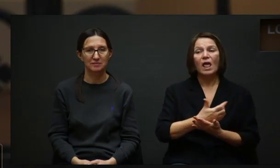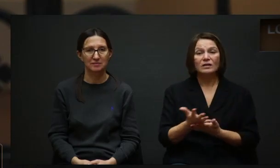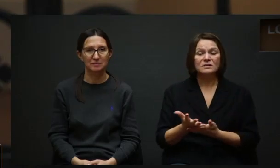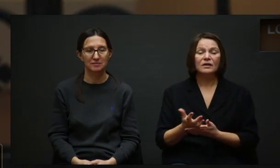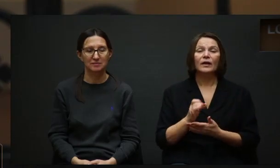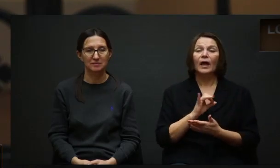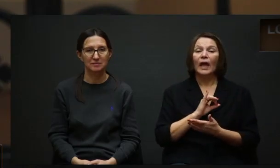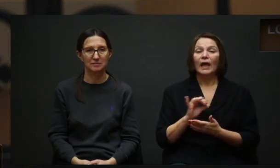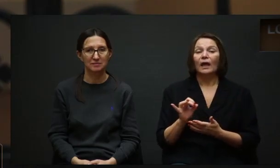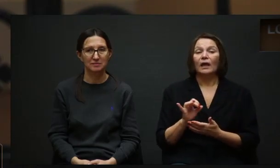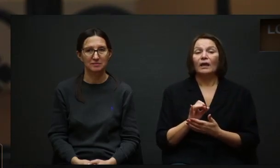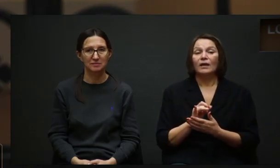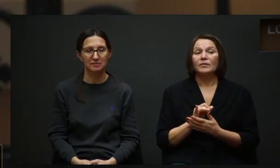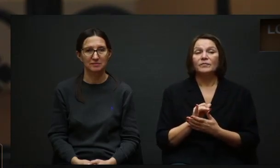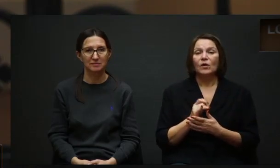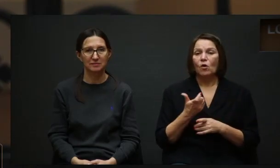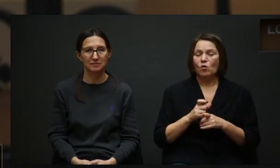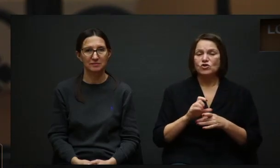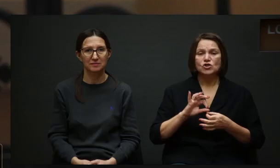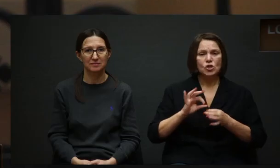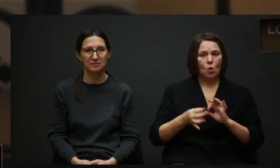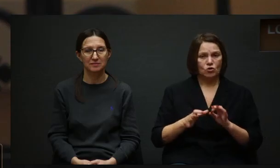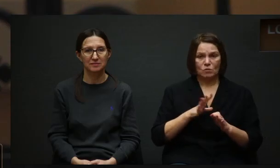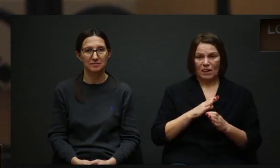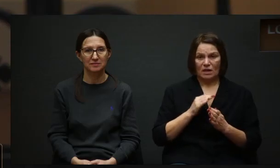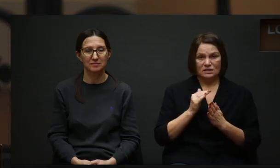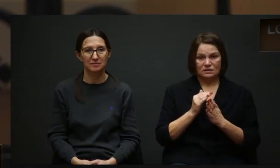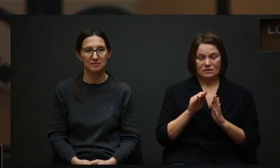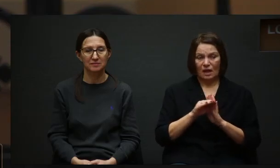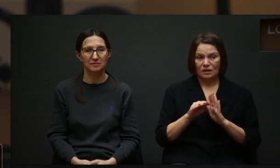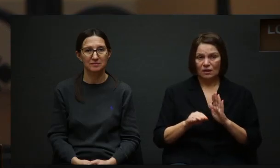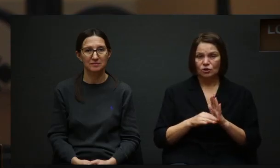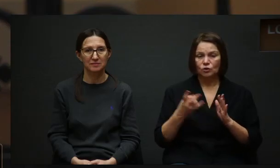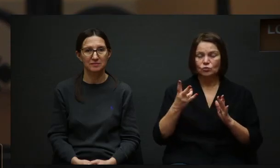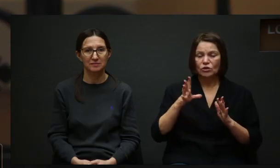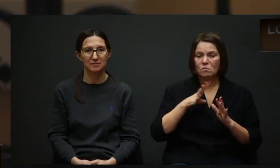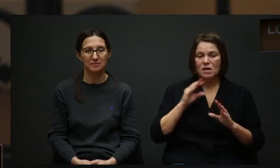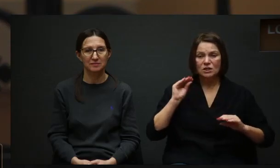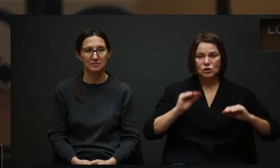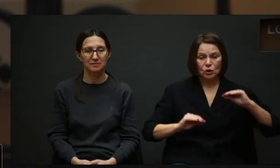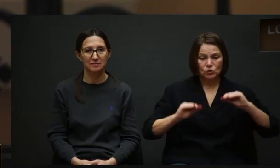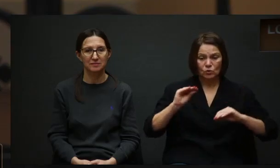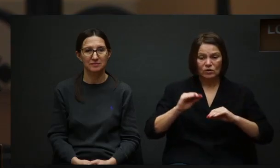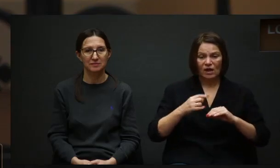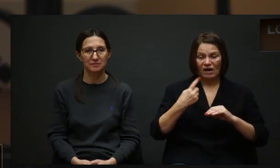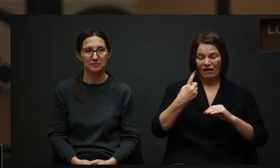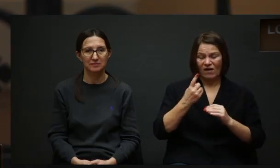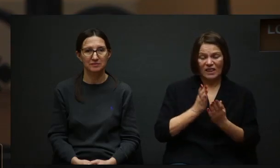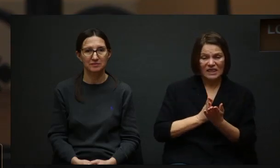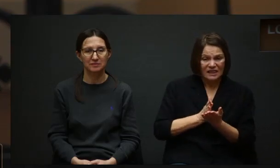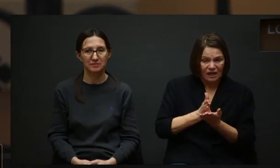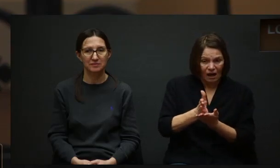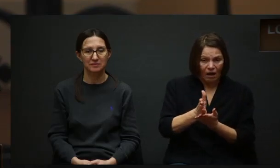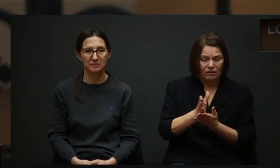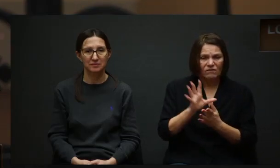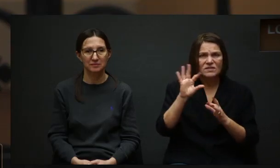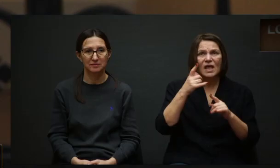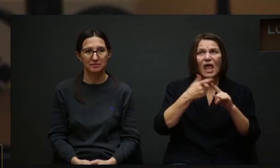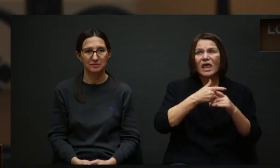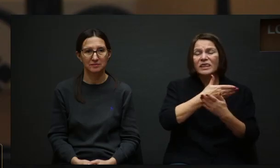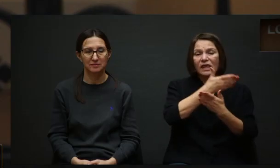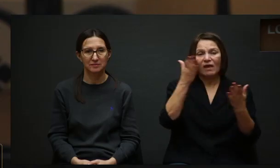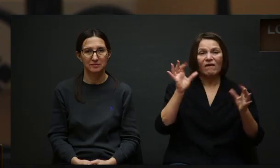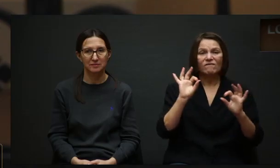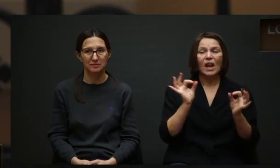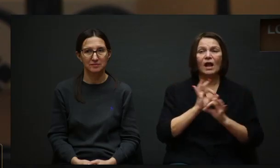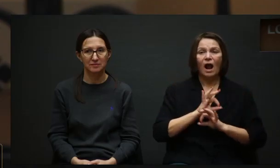вот очень сложная задача. Надо было сконструировать в один ряд все эти великолепные произведения